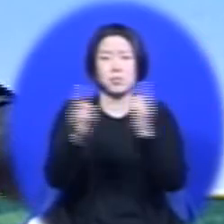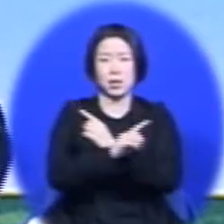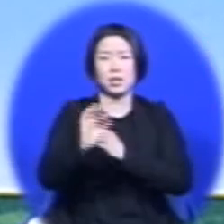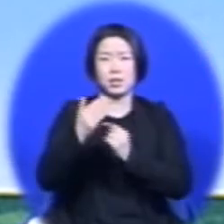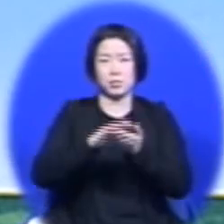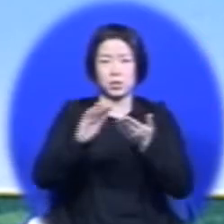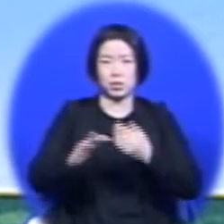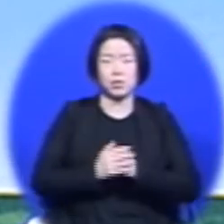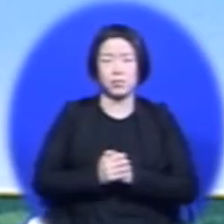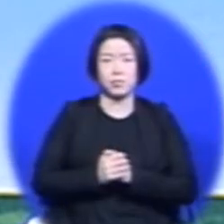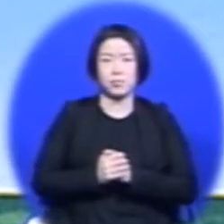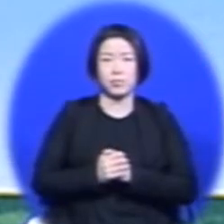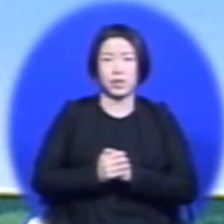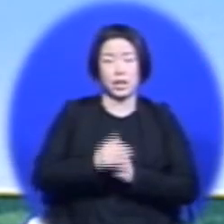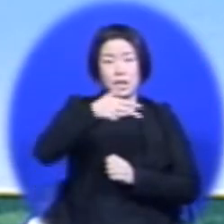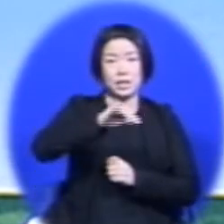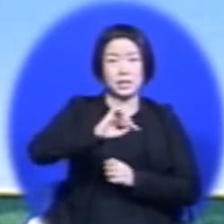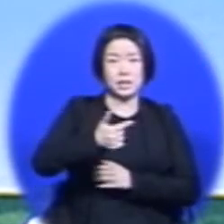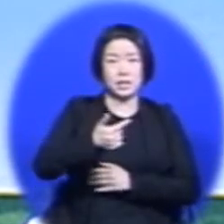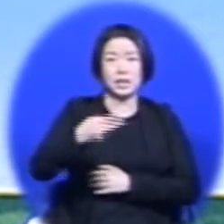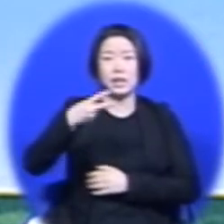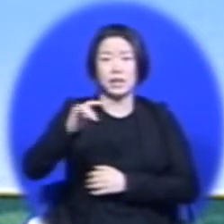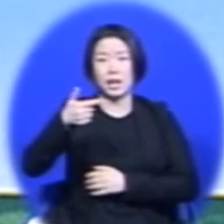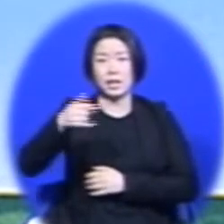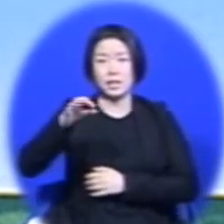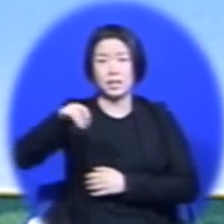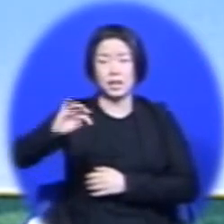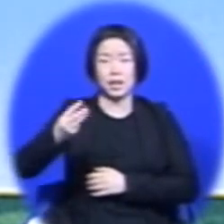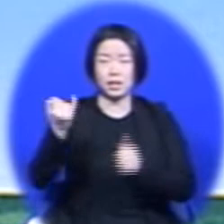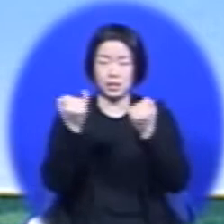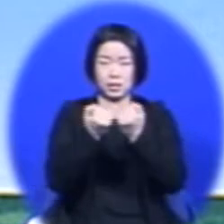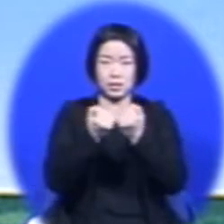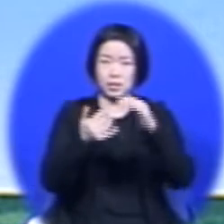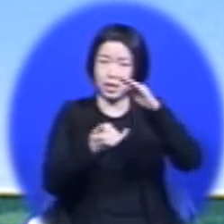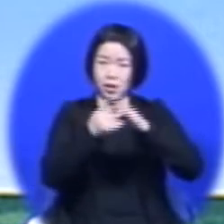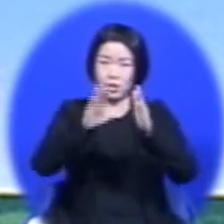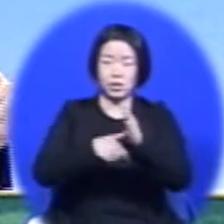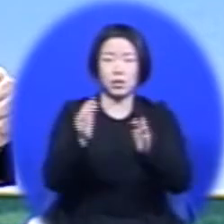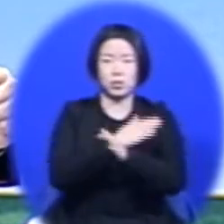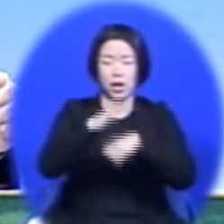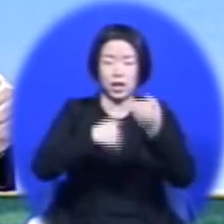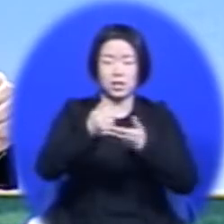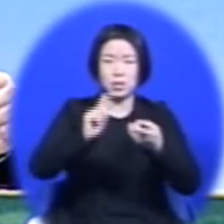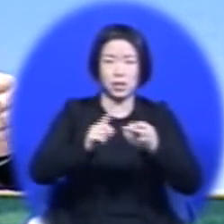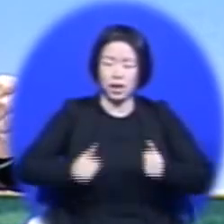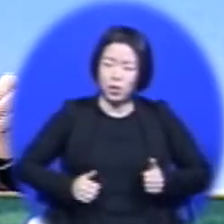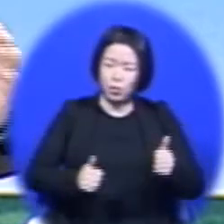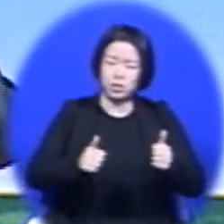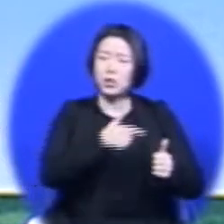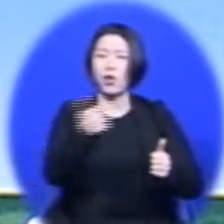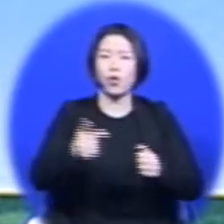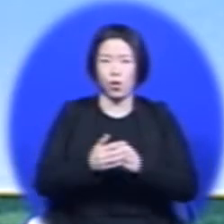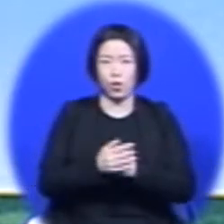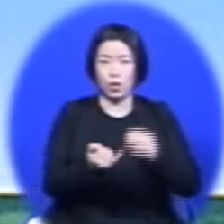것입니다. 진 다니엘 여사는 어려서부터 그는 하나님에 대한 열심이 대단했습니다.